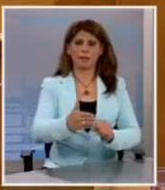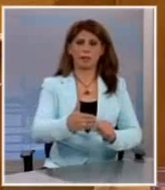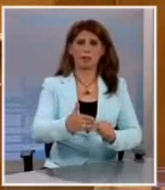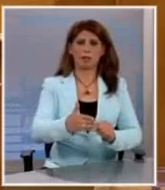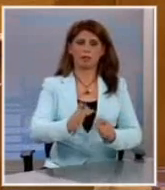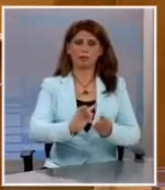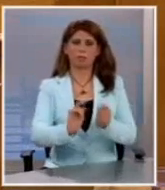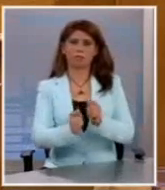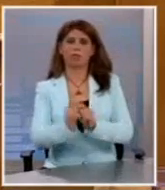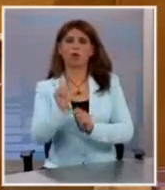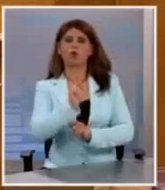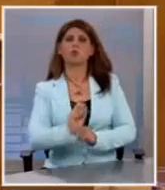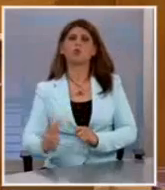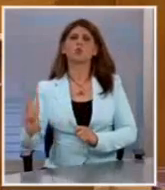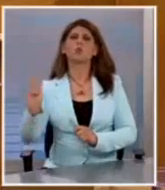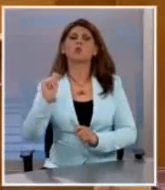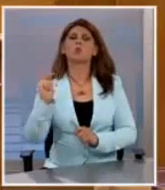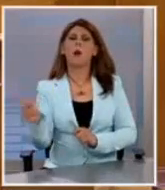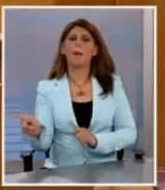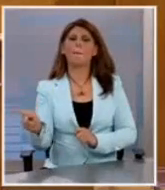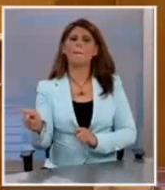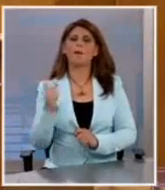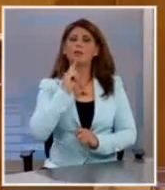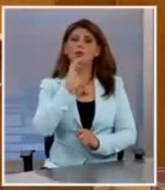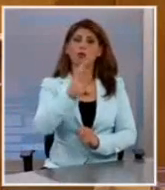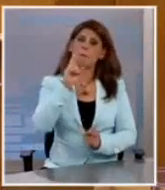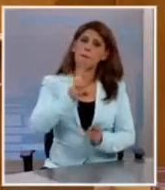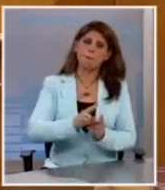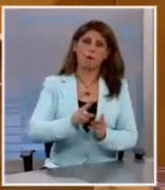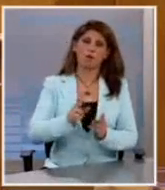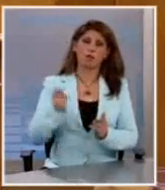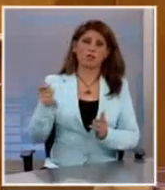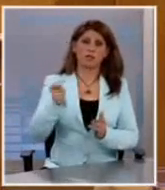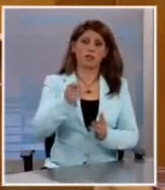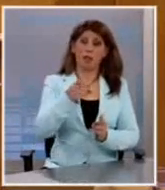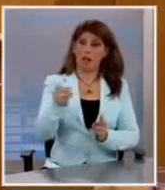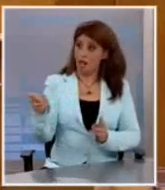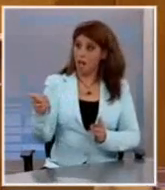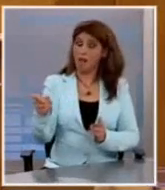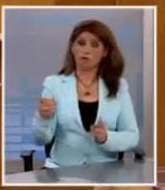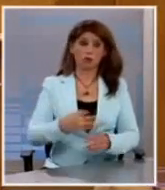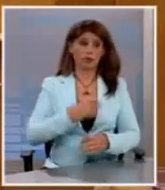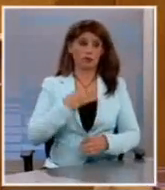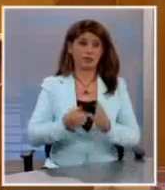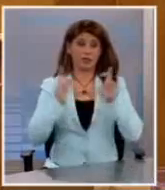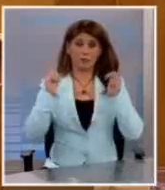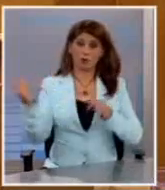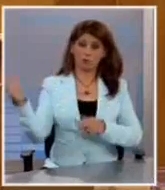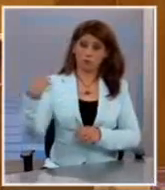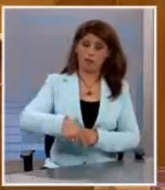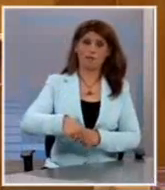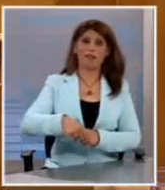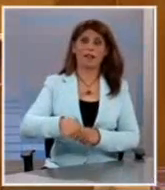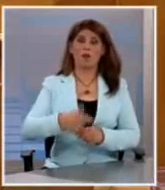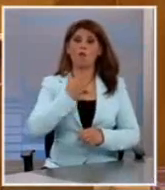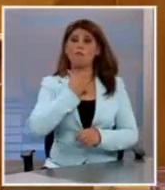σουάπ προκειμένου να μειώσει το χρέος της Μοζαμβίκης. Αυτόν τον κύριο κύριο της Νέας Δημοκρατίας που έφερε ο Βενιζέλος στην